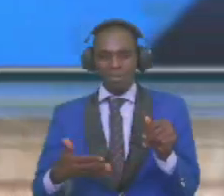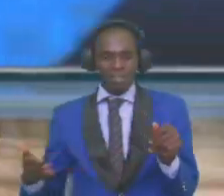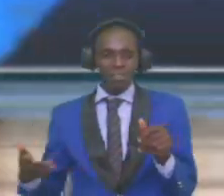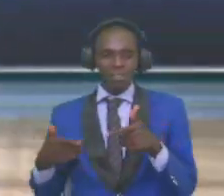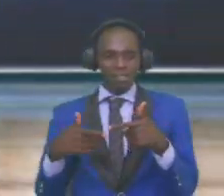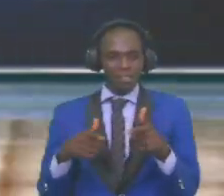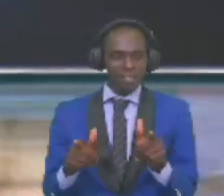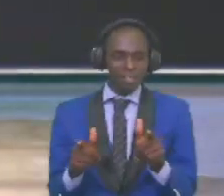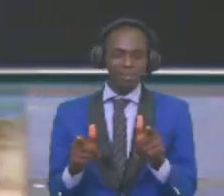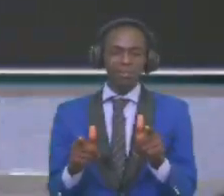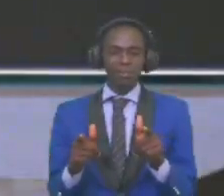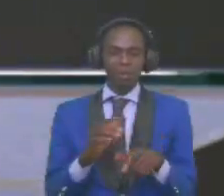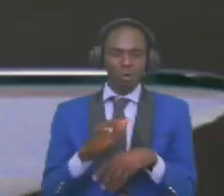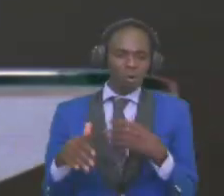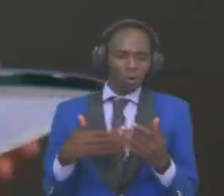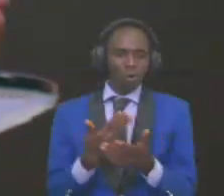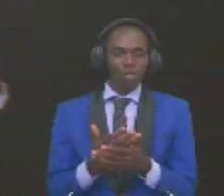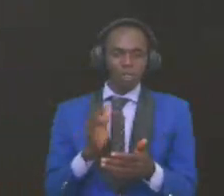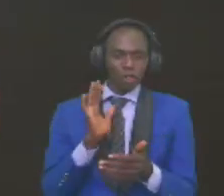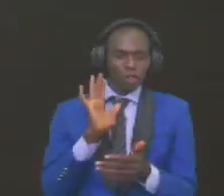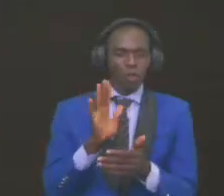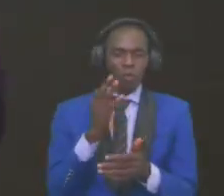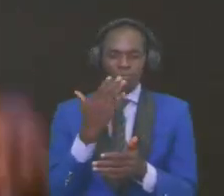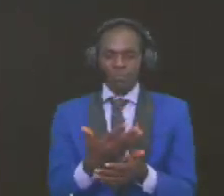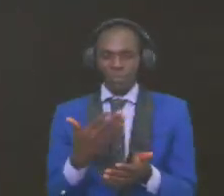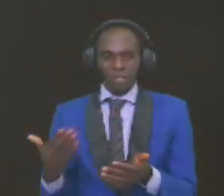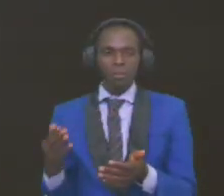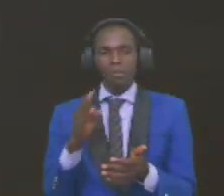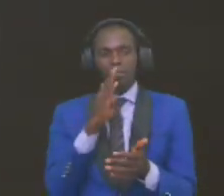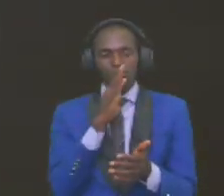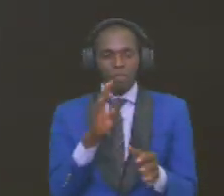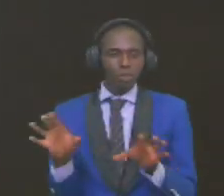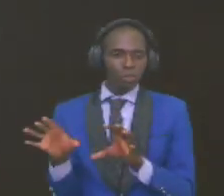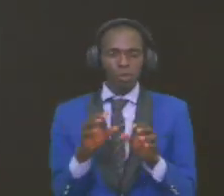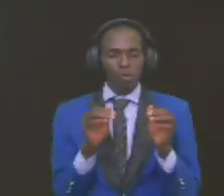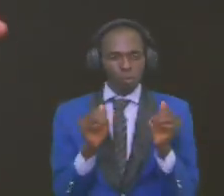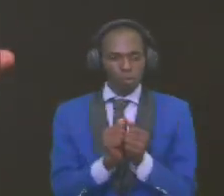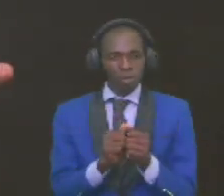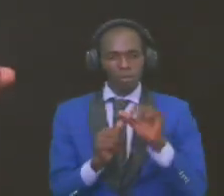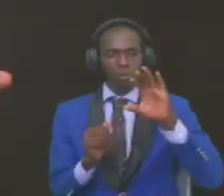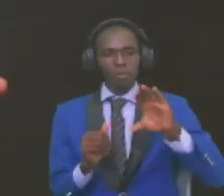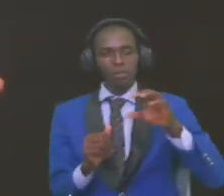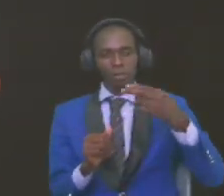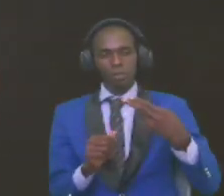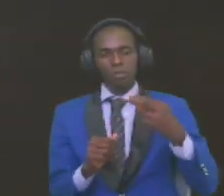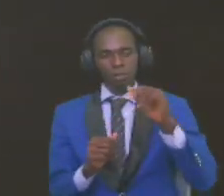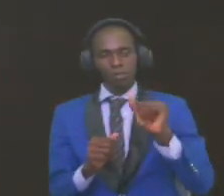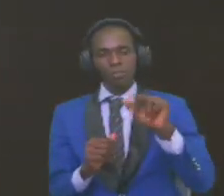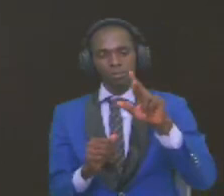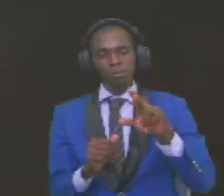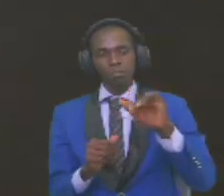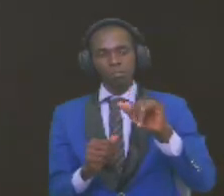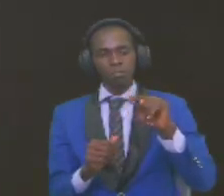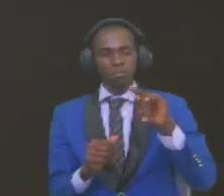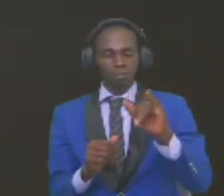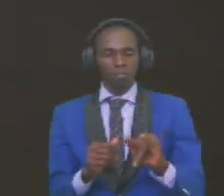que feint s'est dit que tout ce que tu fais pour tout soit fait avec charité est ce que tu